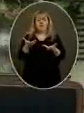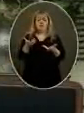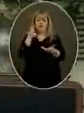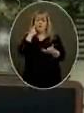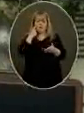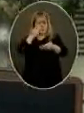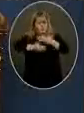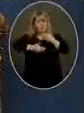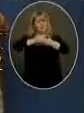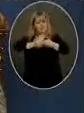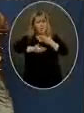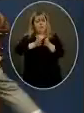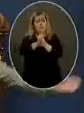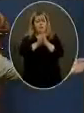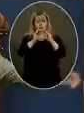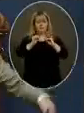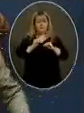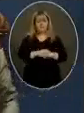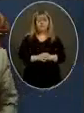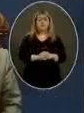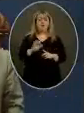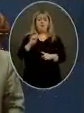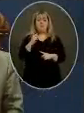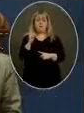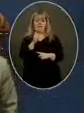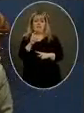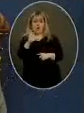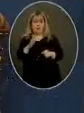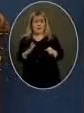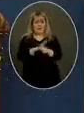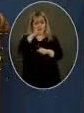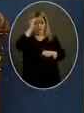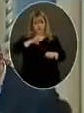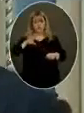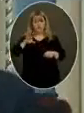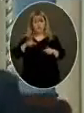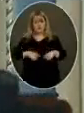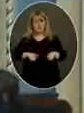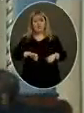progression intéressante. Premier complémentaire, M. le député de Jonquière.